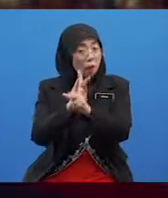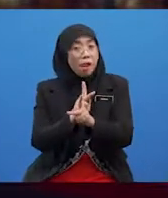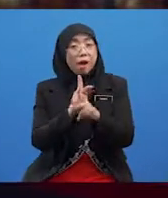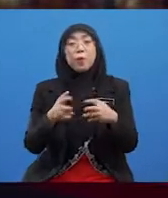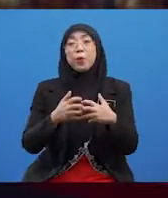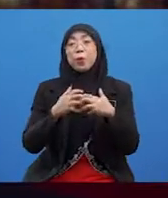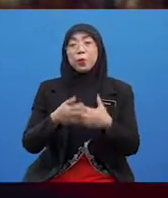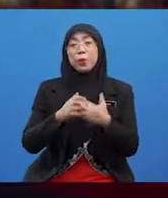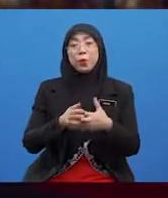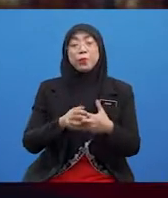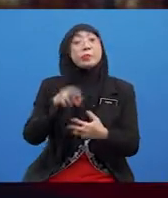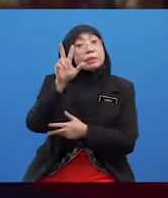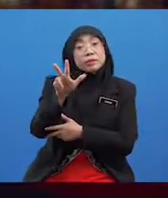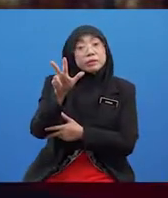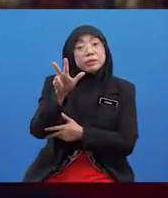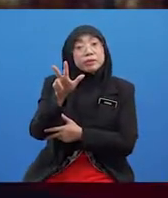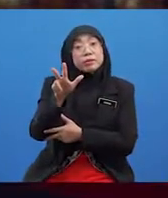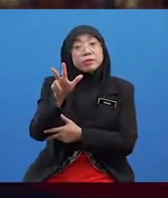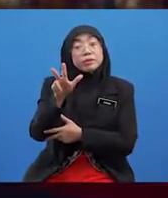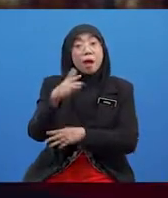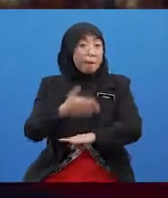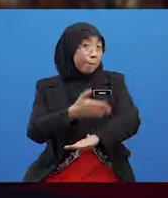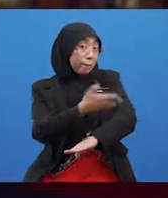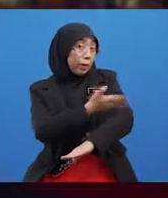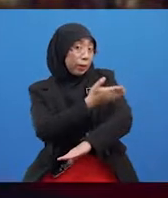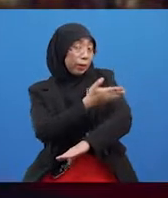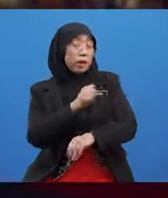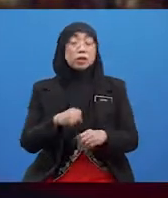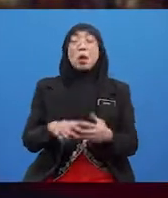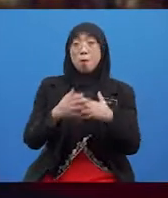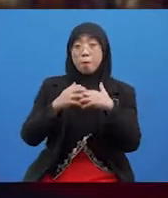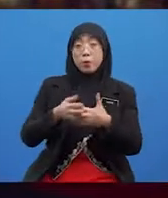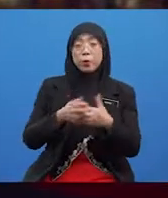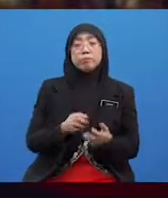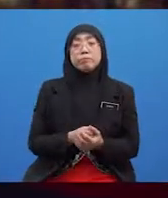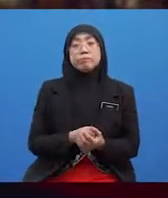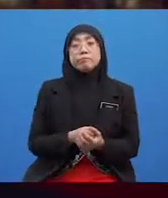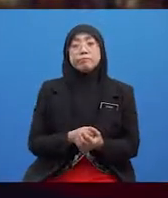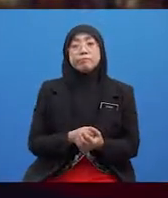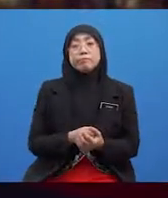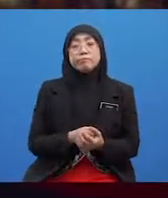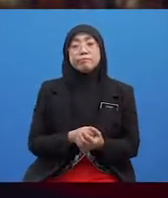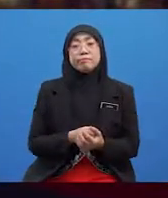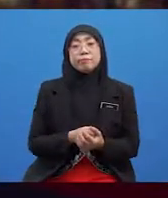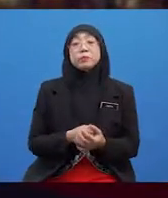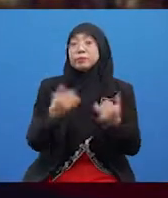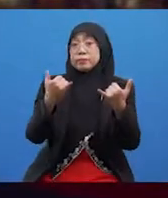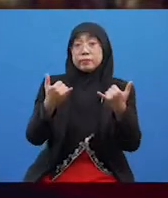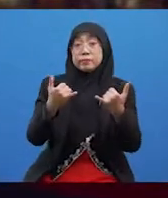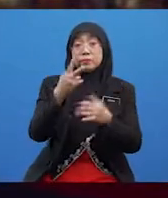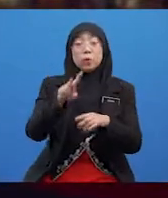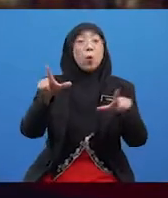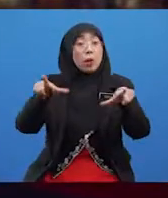3. Perkembangan motor. Kali ini kita lihat pula lakuan motor